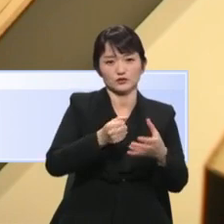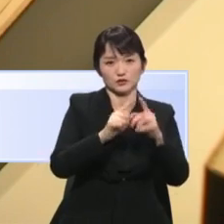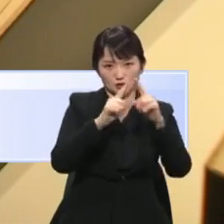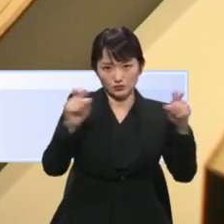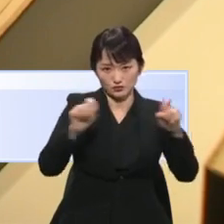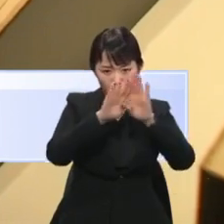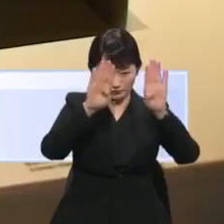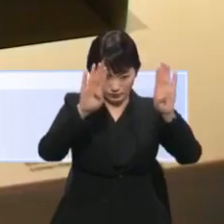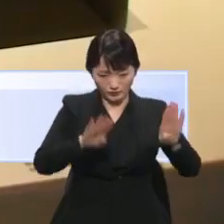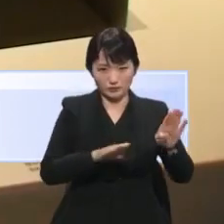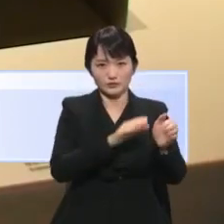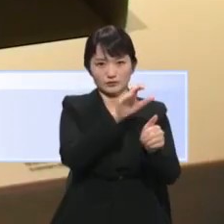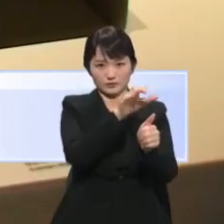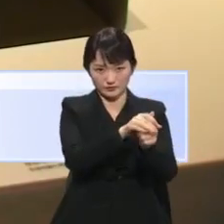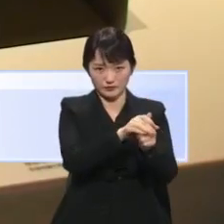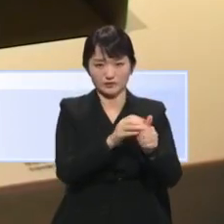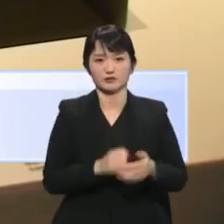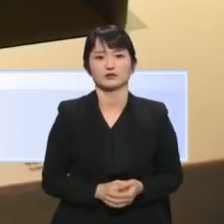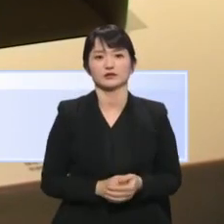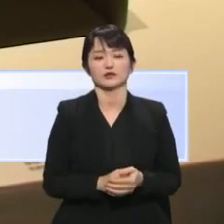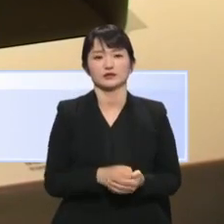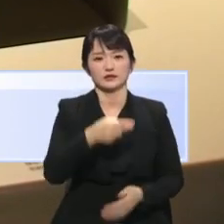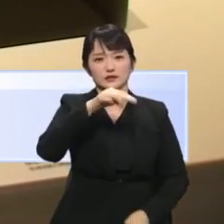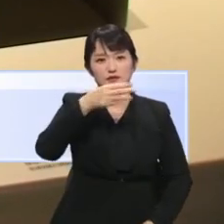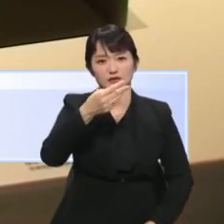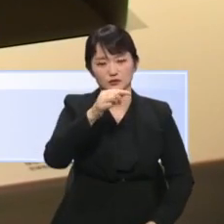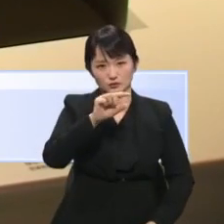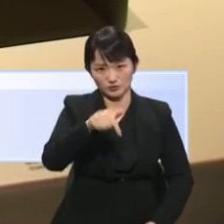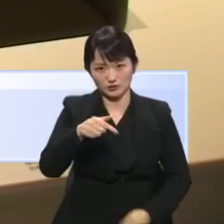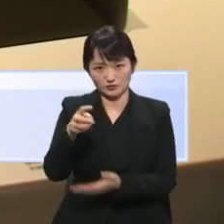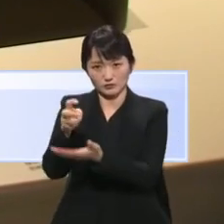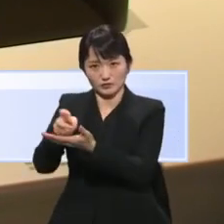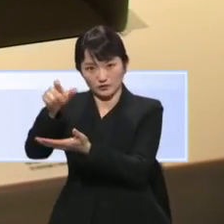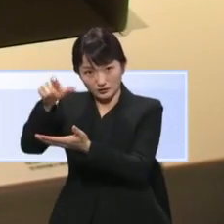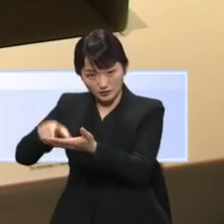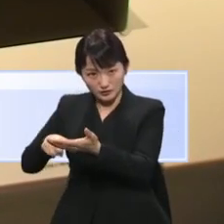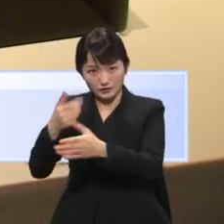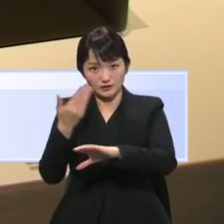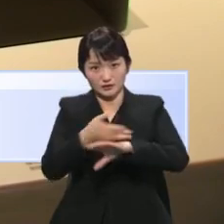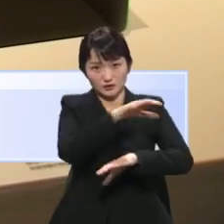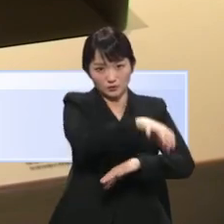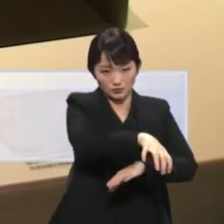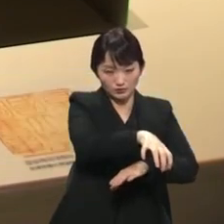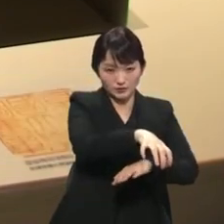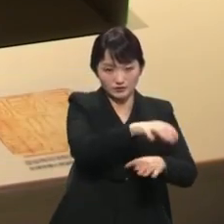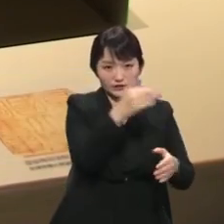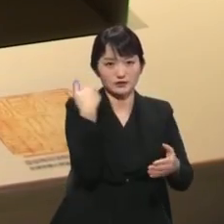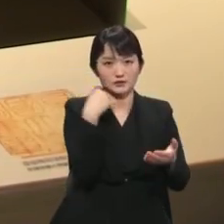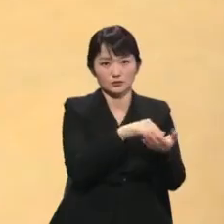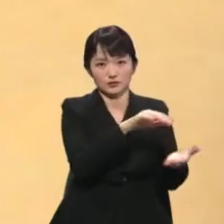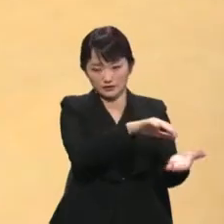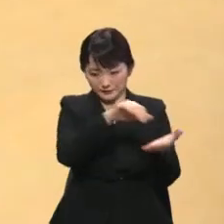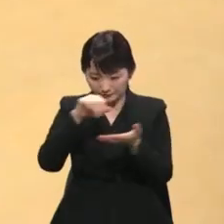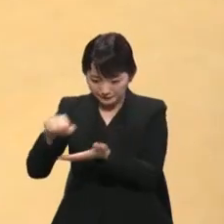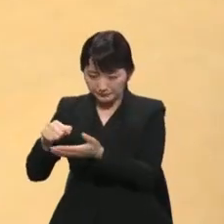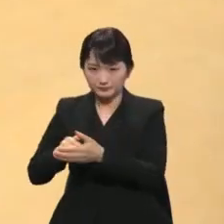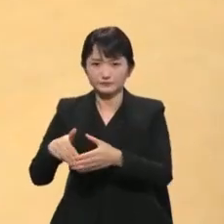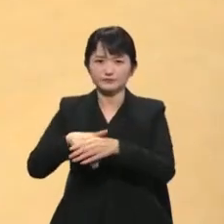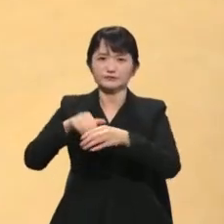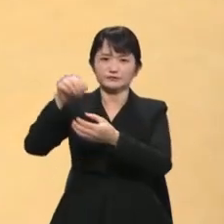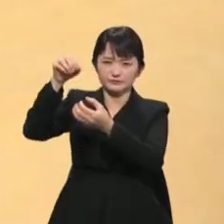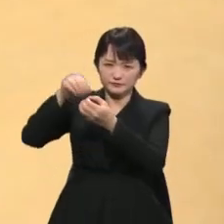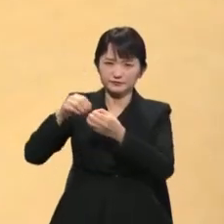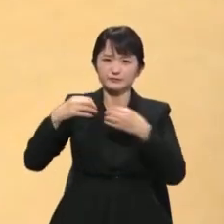소장을 해왔습니다. 실록과 의궤가 드디어 타향사리를 끝내고 원래 있던 자리로 돌아온 거죠. 문화재청은 아픈